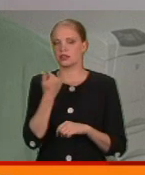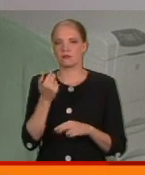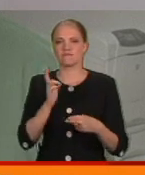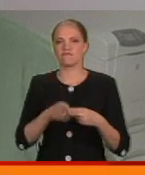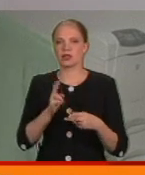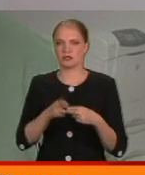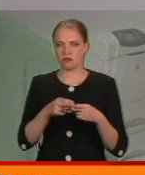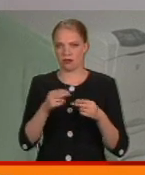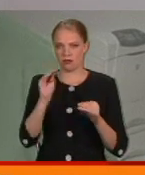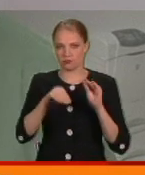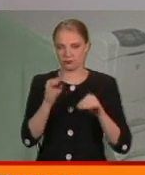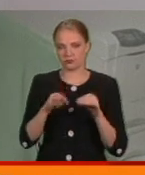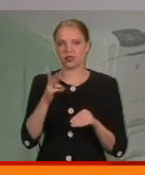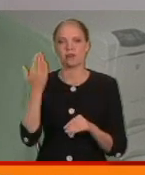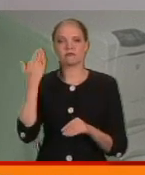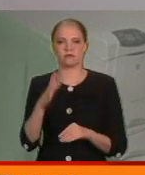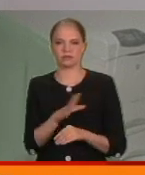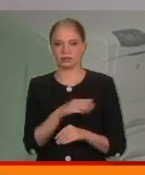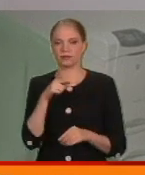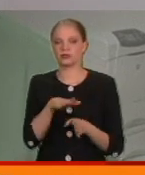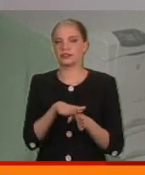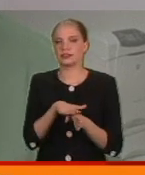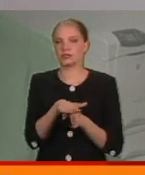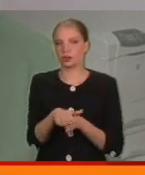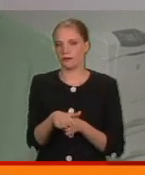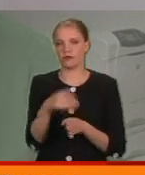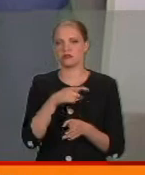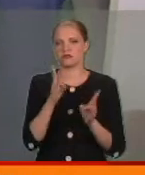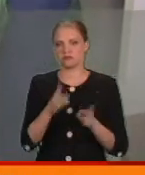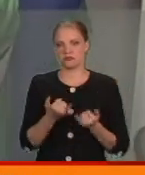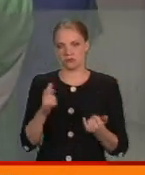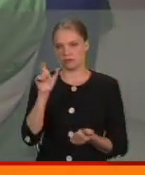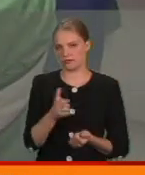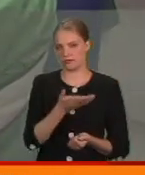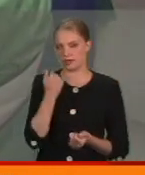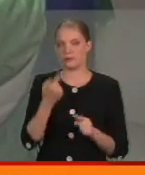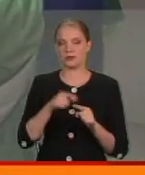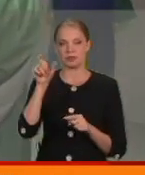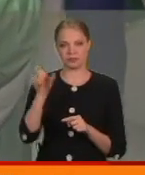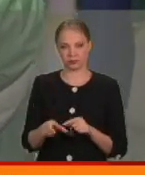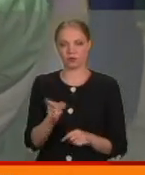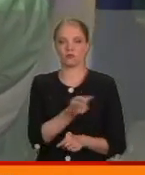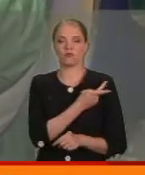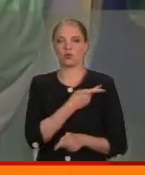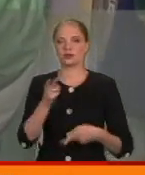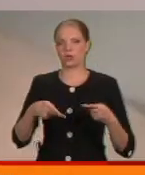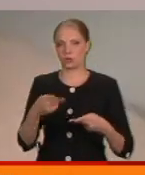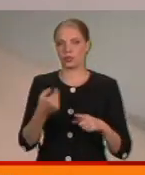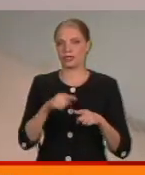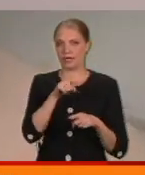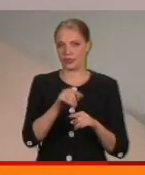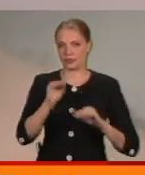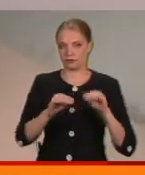ніяких металевих частин, як у попередній версії. Він цілковито нетравматичний. Це Роберт Сабіневич – польський хірург, який на